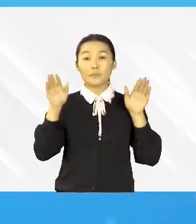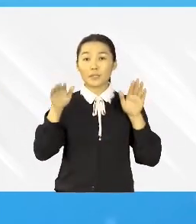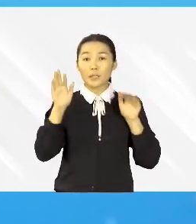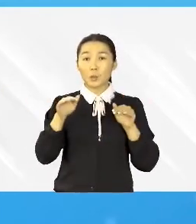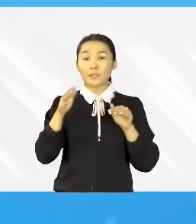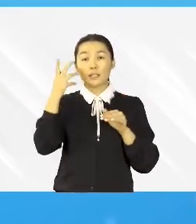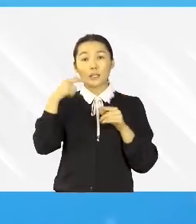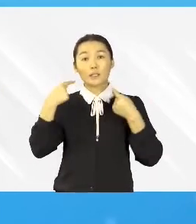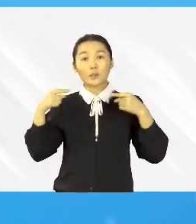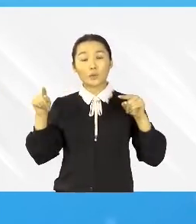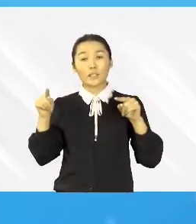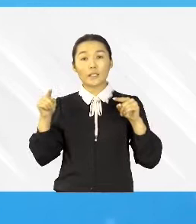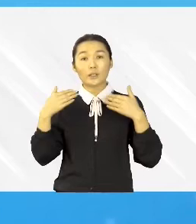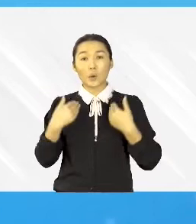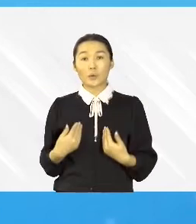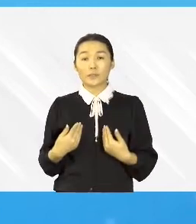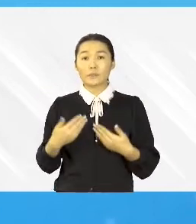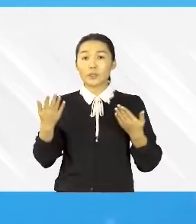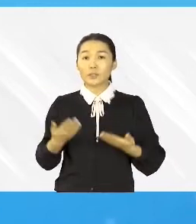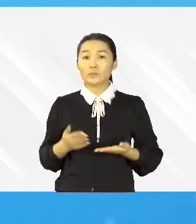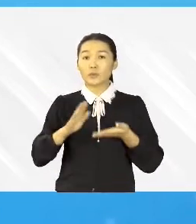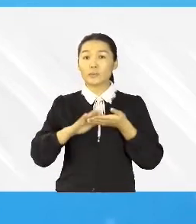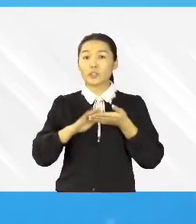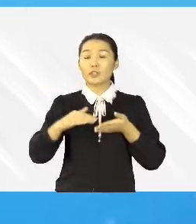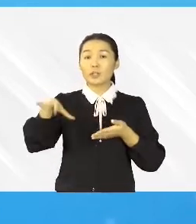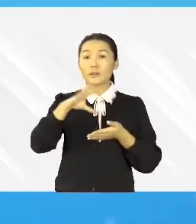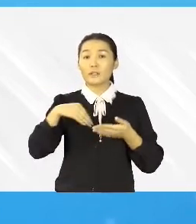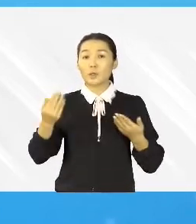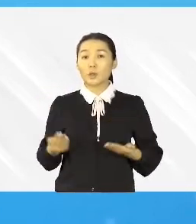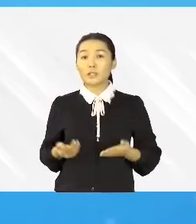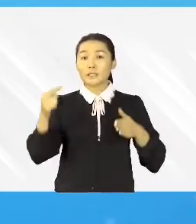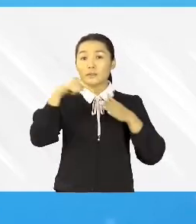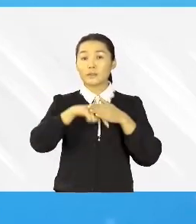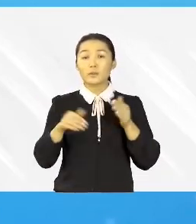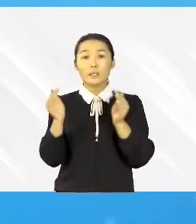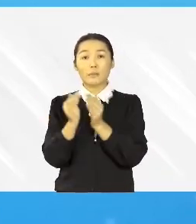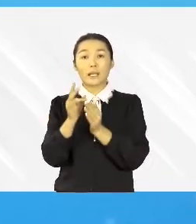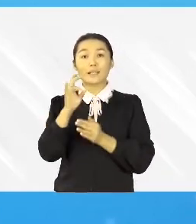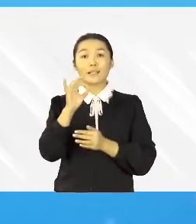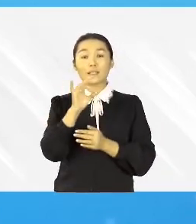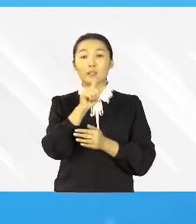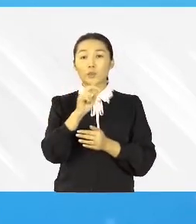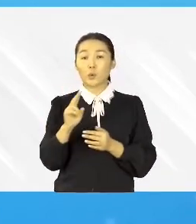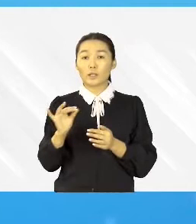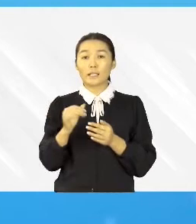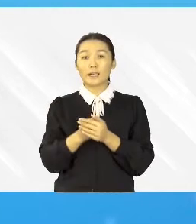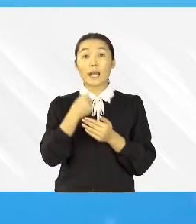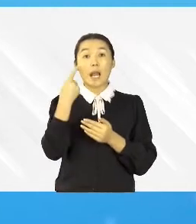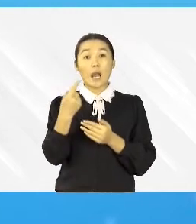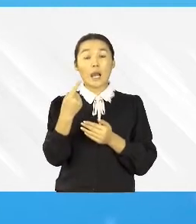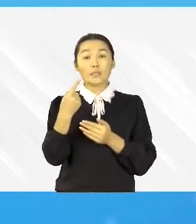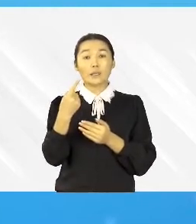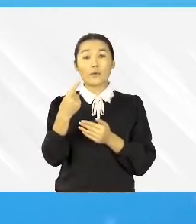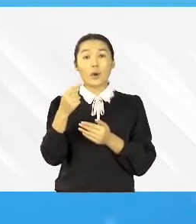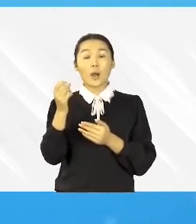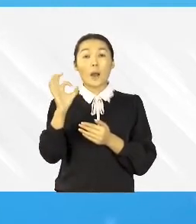у других особей проводят почти все или всю жизнь внутри маленькой норки, одного плода или даже